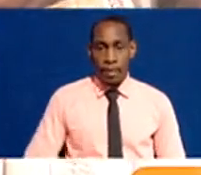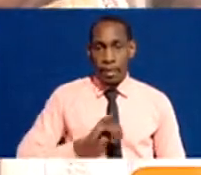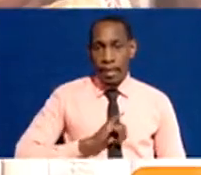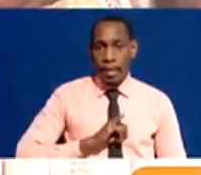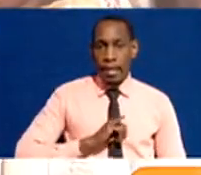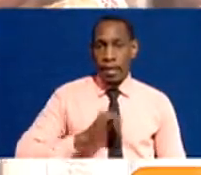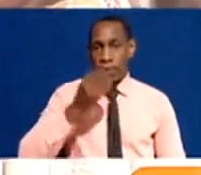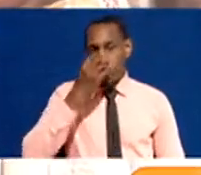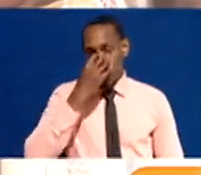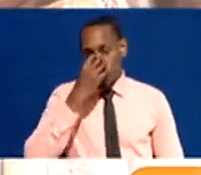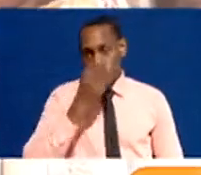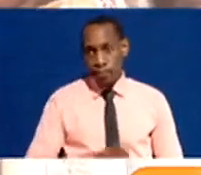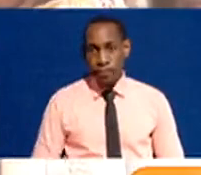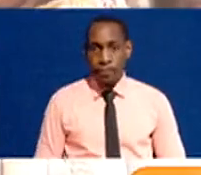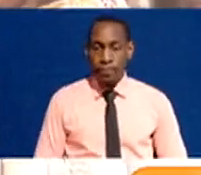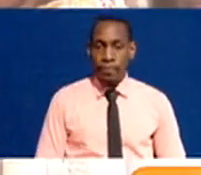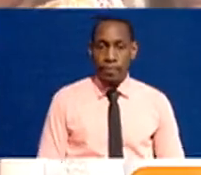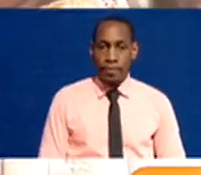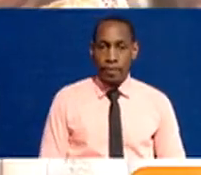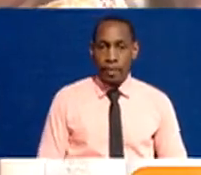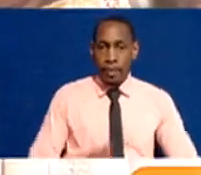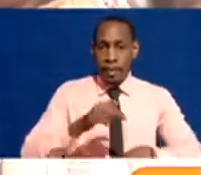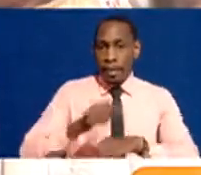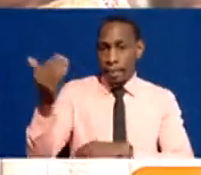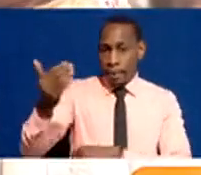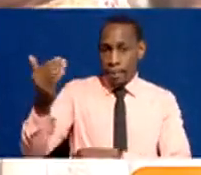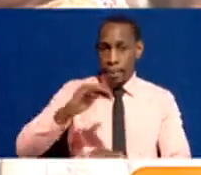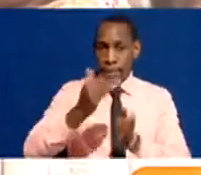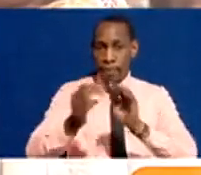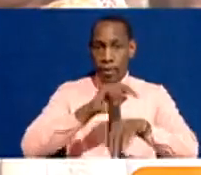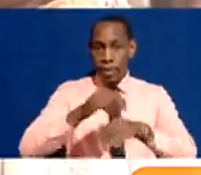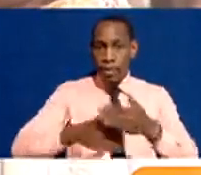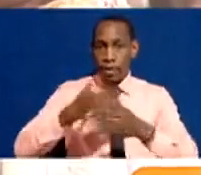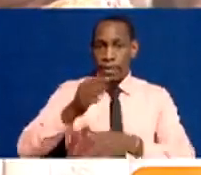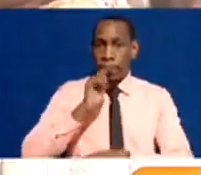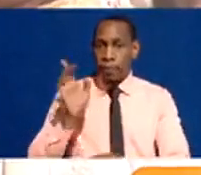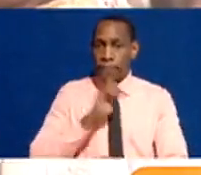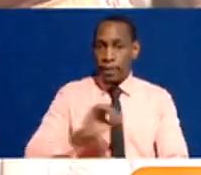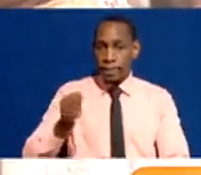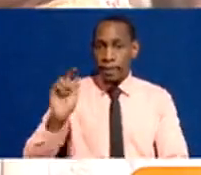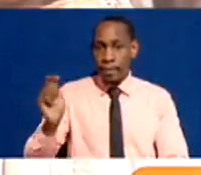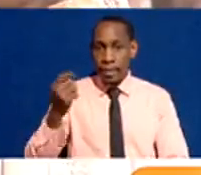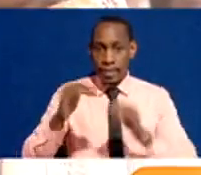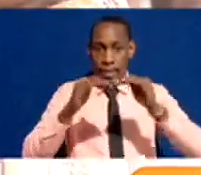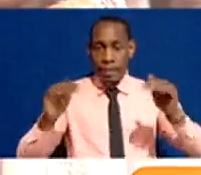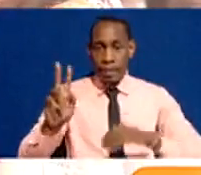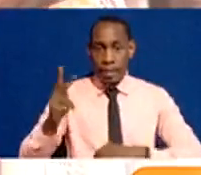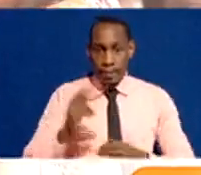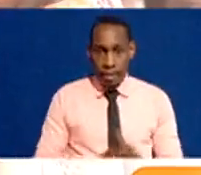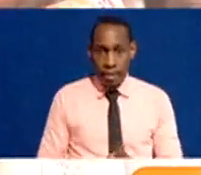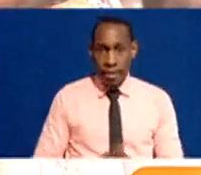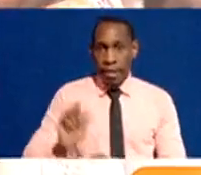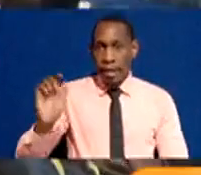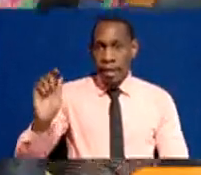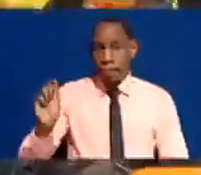William Samoei Ruto. Katika hotuba yake kwa taifa baada ya kuapishwa kwa rais wa tano wa Jamhuri ya Kenya,